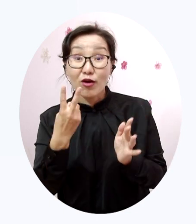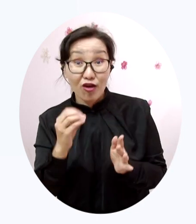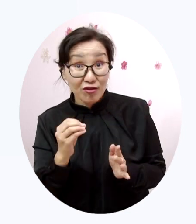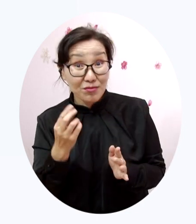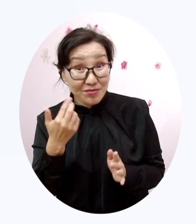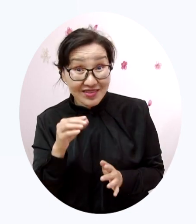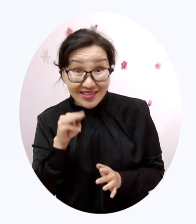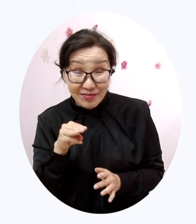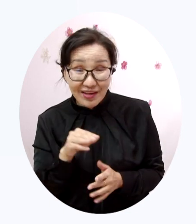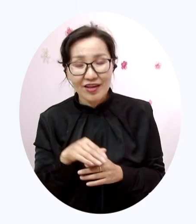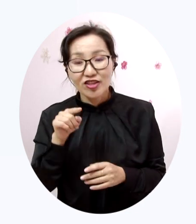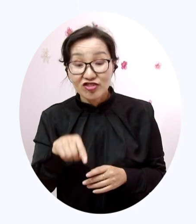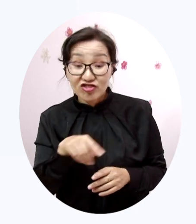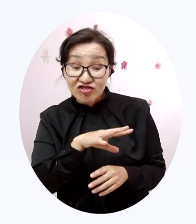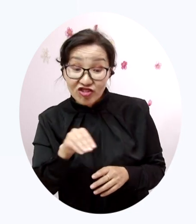За тэгвэл